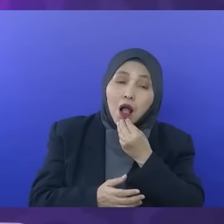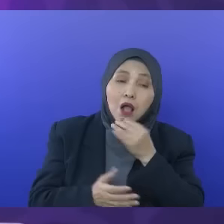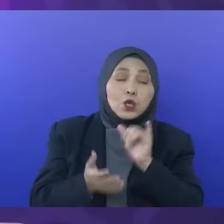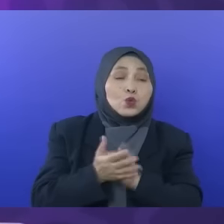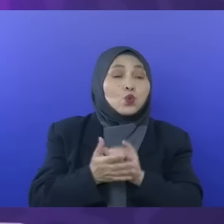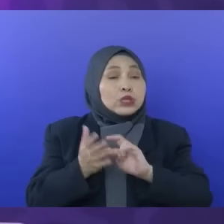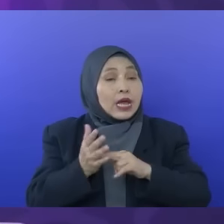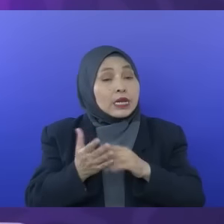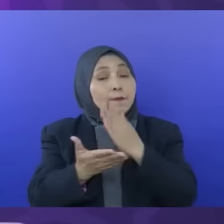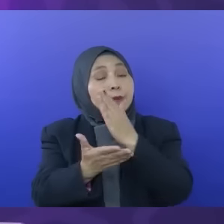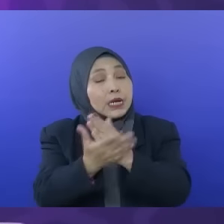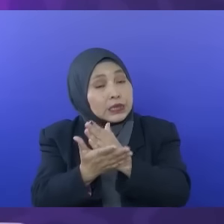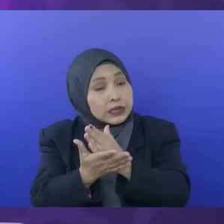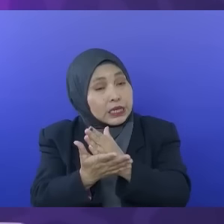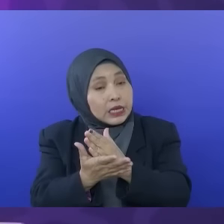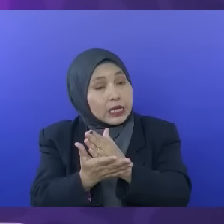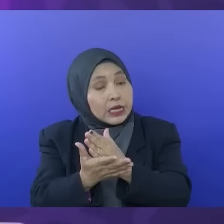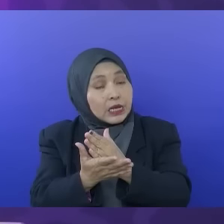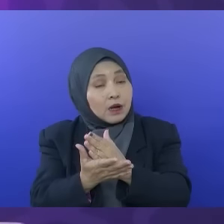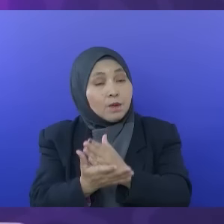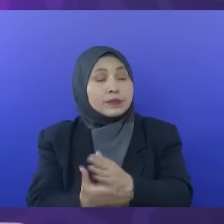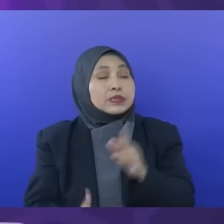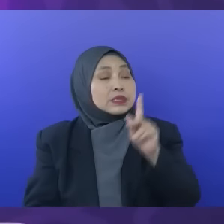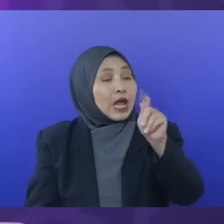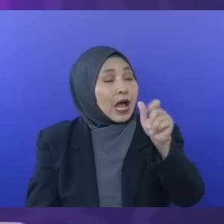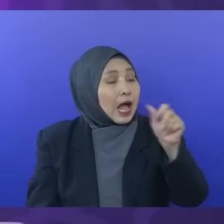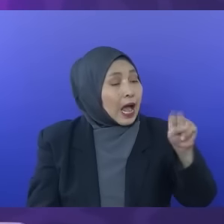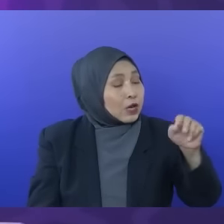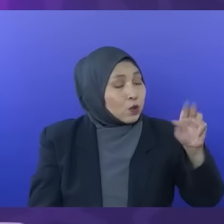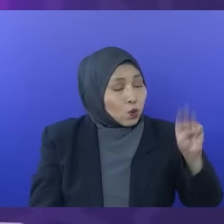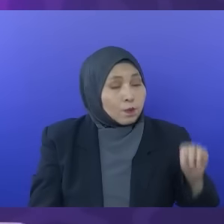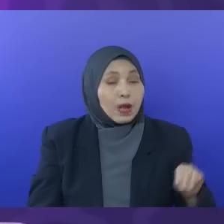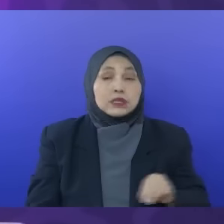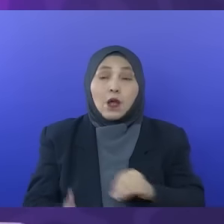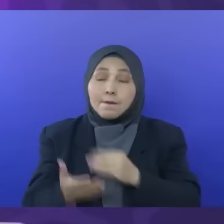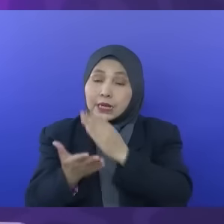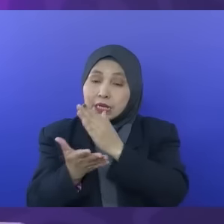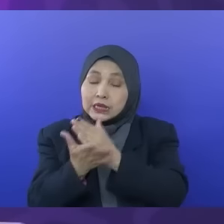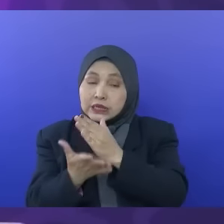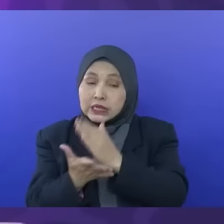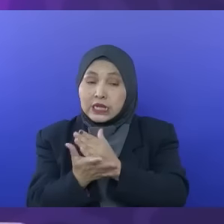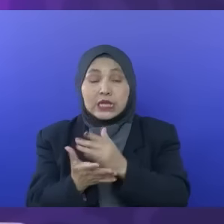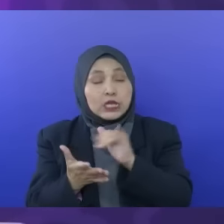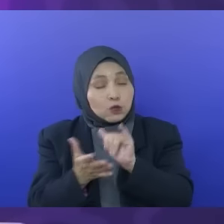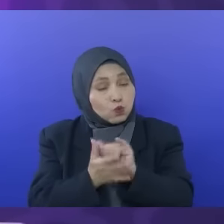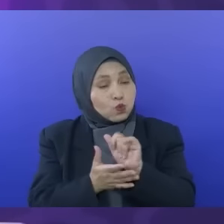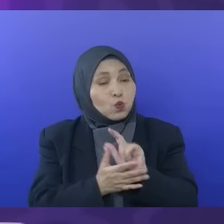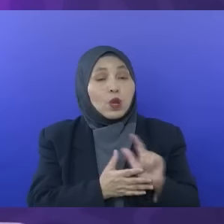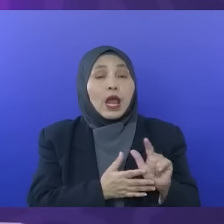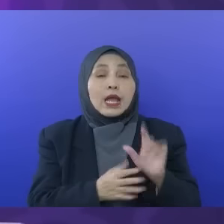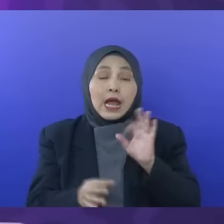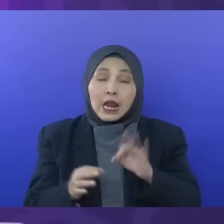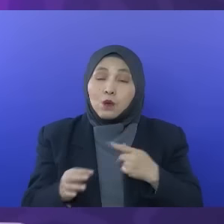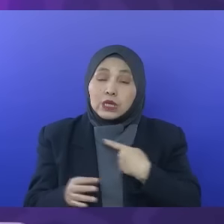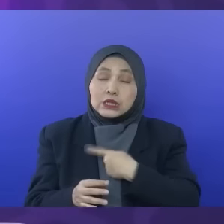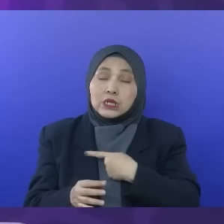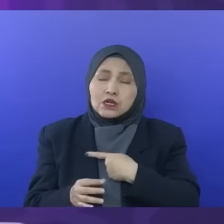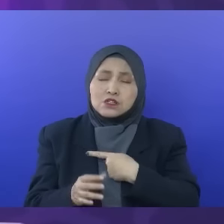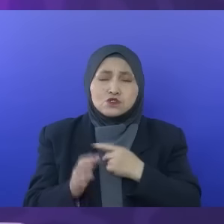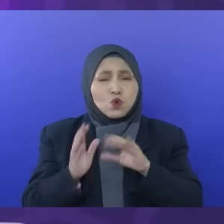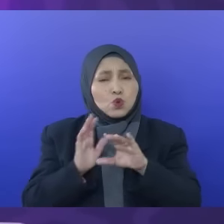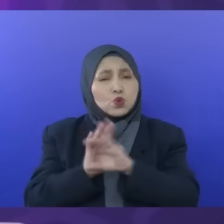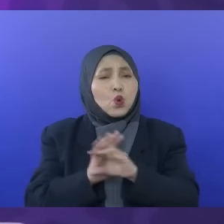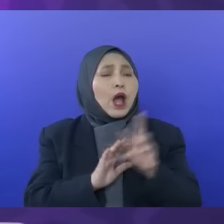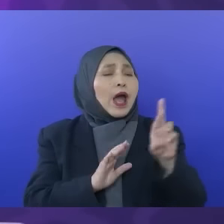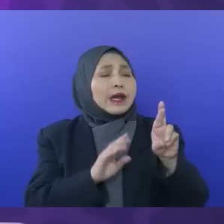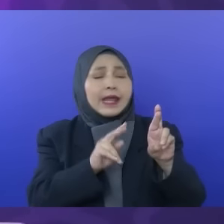tanda waqof nama dialog ataupun Al muraqabah membeli juga yaitulah kalau mencangkita ibarat kata